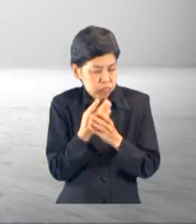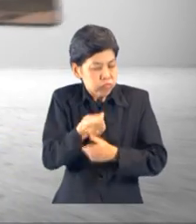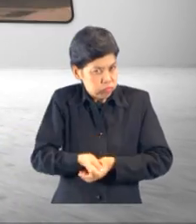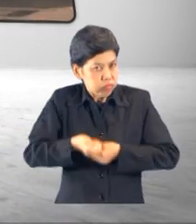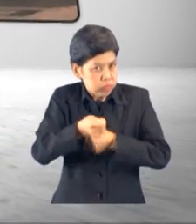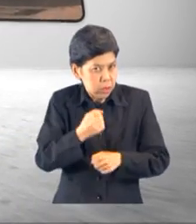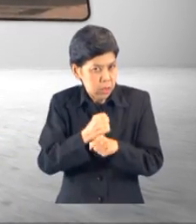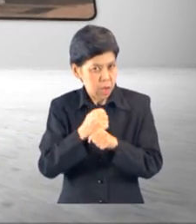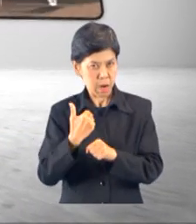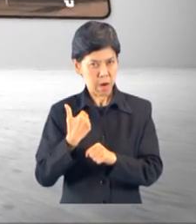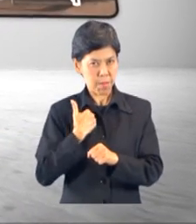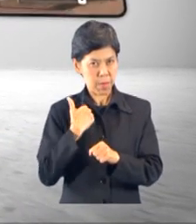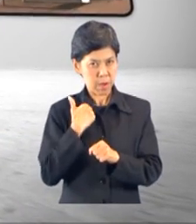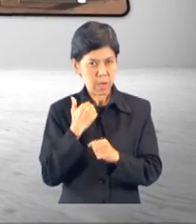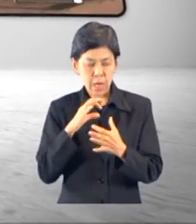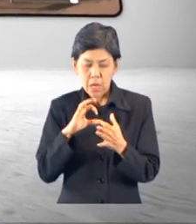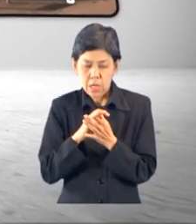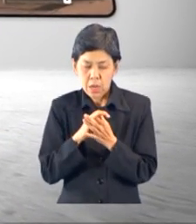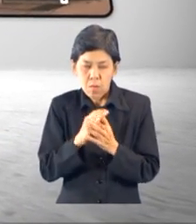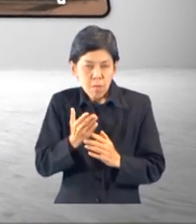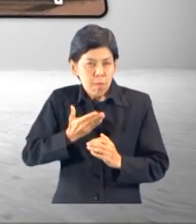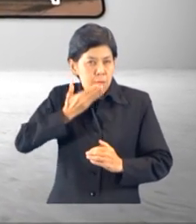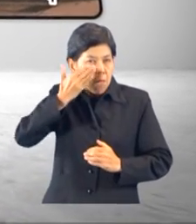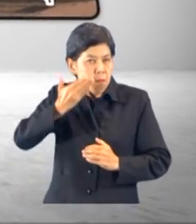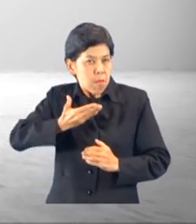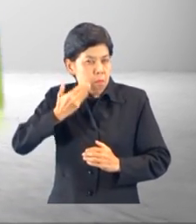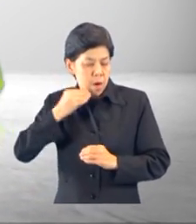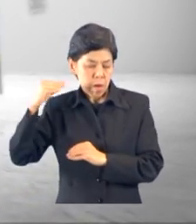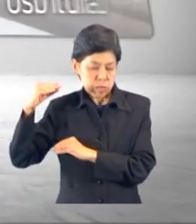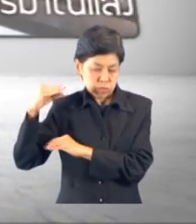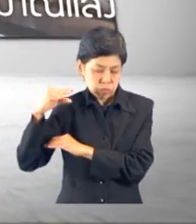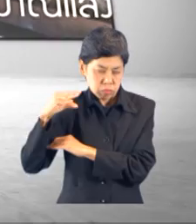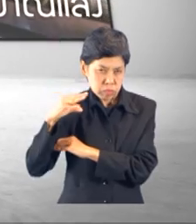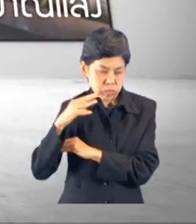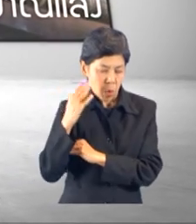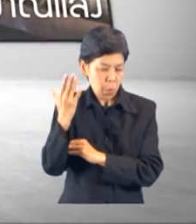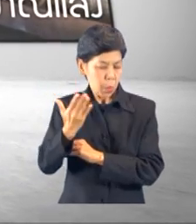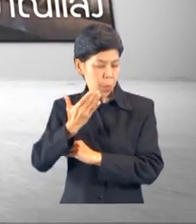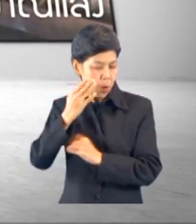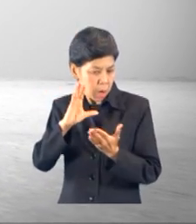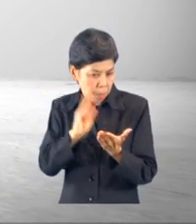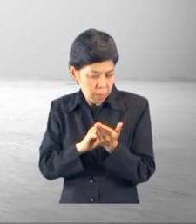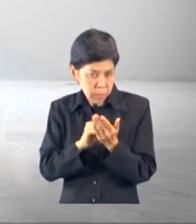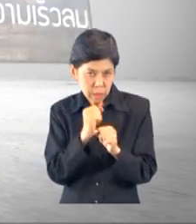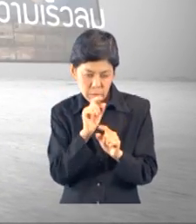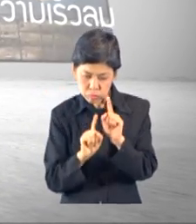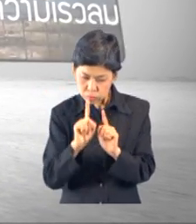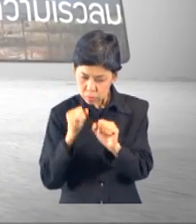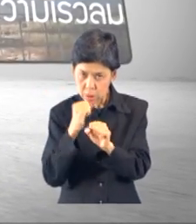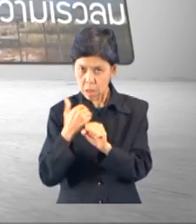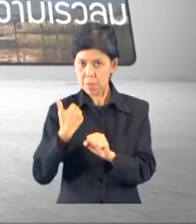กรรมโดยระบบจะมีการเก็บข้อมูลด้านอุณหภูมิปริมาณแสงและความเร็วลมทั้ง3ปัจจัย